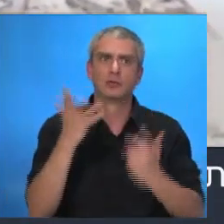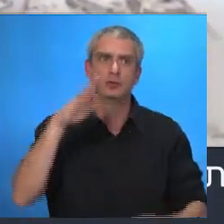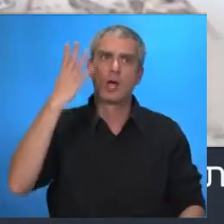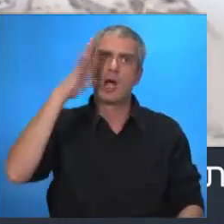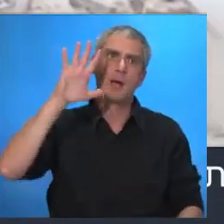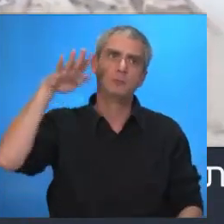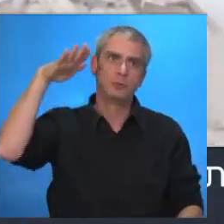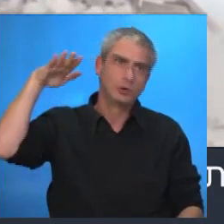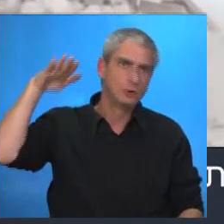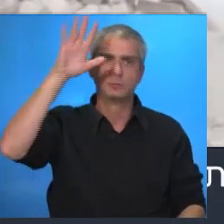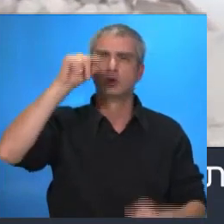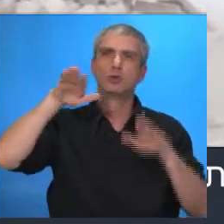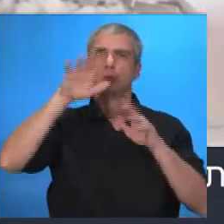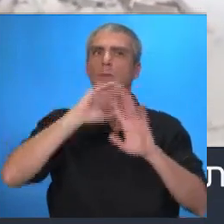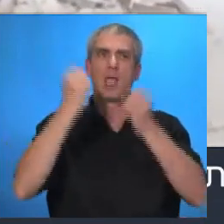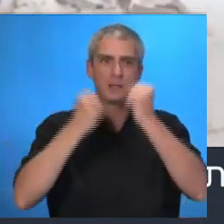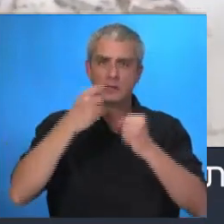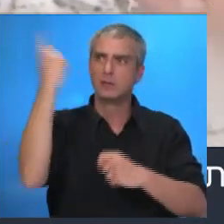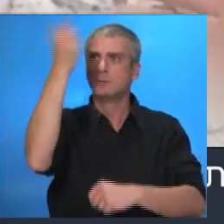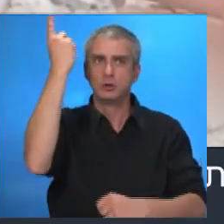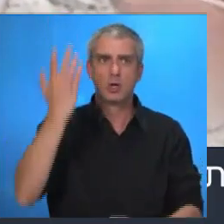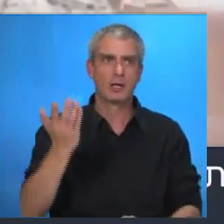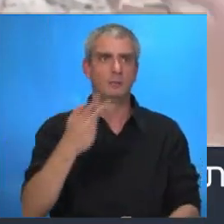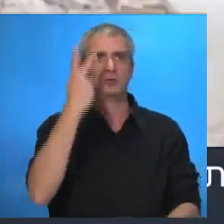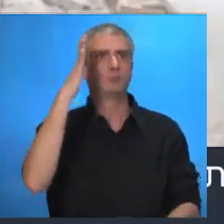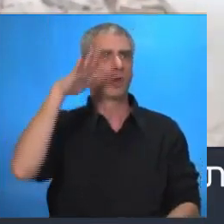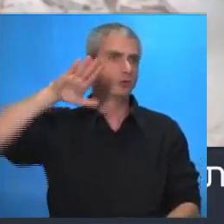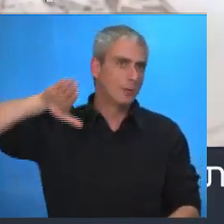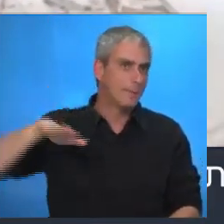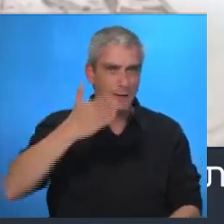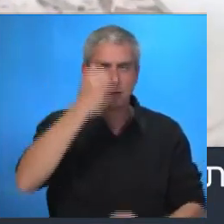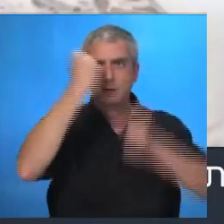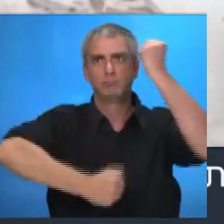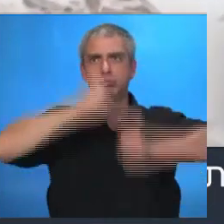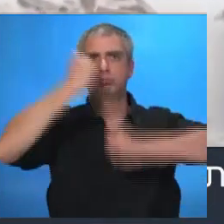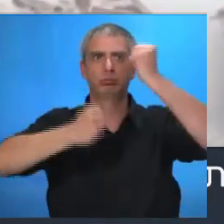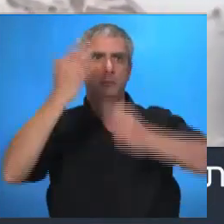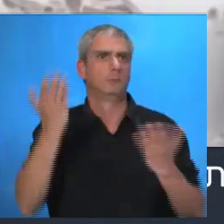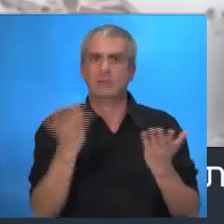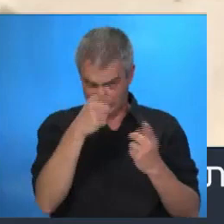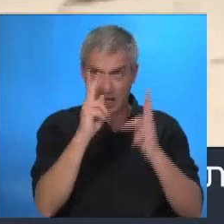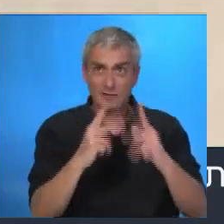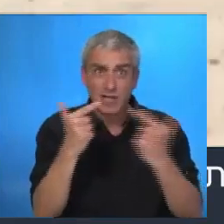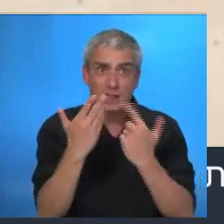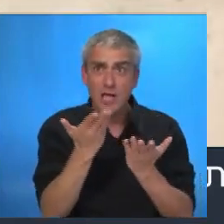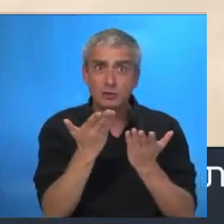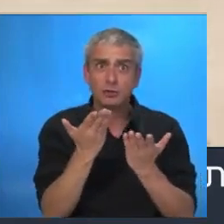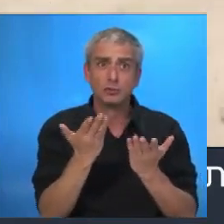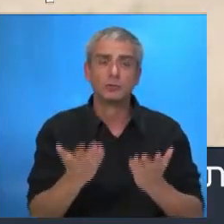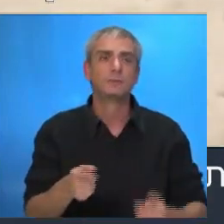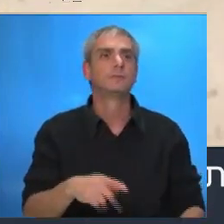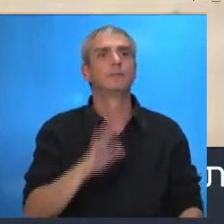חמש טיירת, שיש תטלע, שי מרוחי, ותנין תלתי מיג, ודרב שגל עד ג'בהת, שו הלדנה היי? About 300 missiles were dropped on Duma City. We